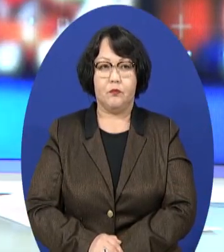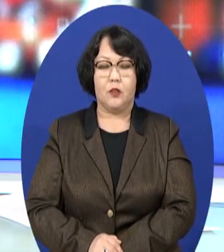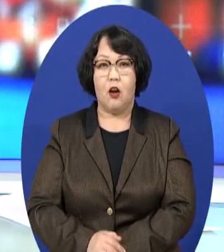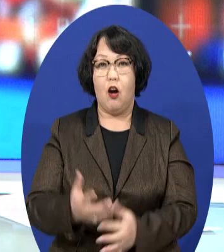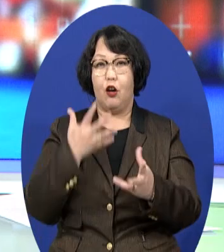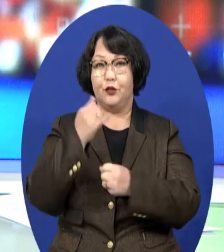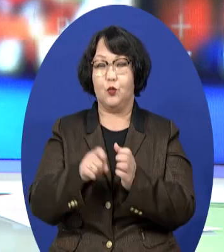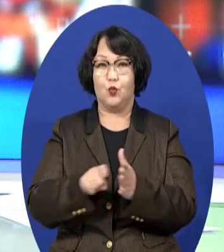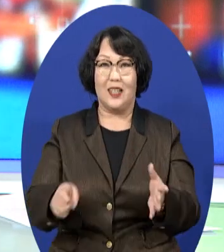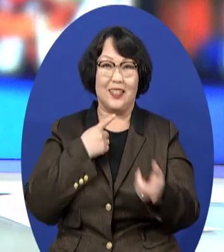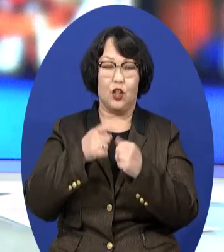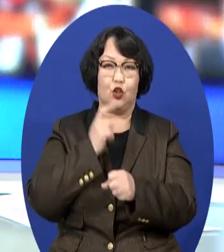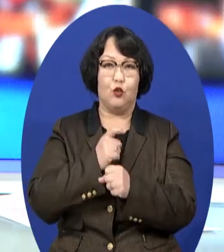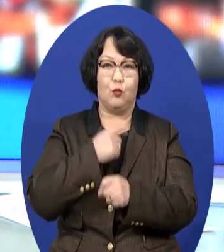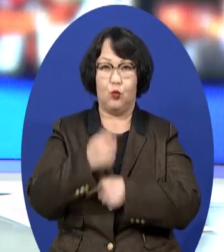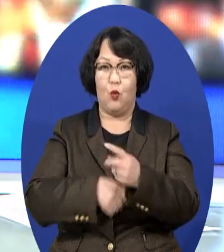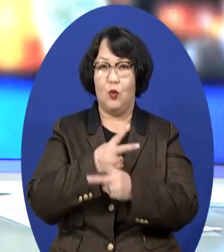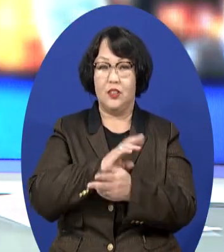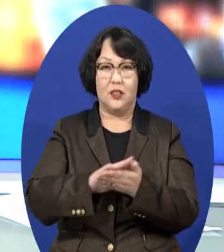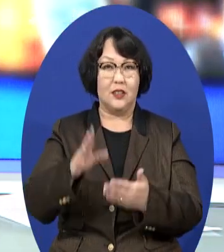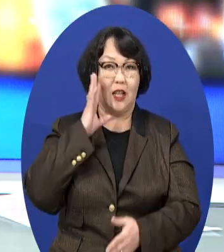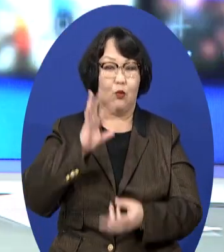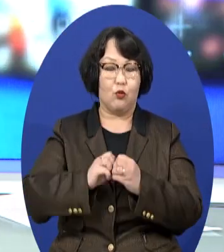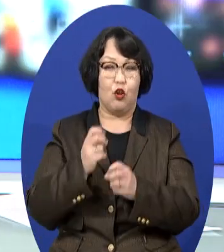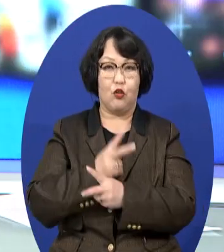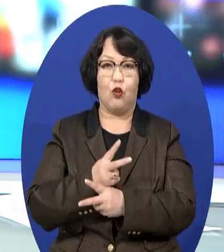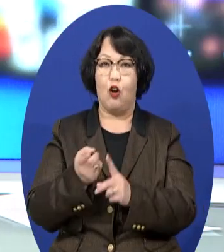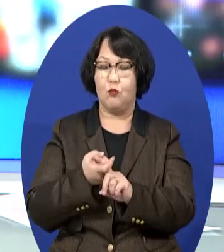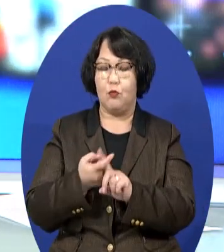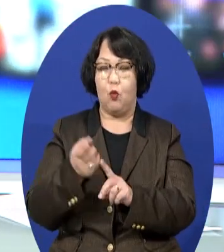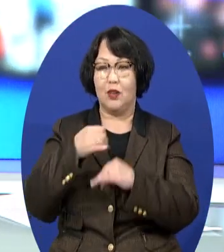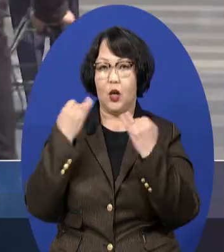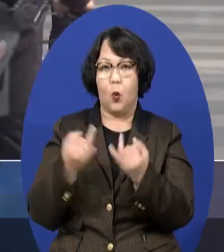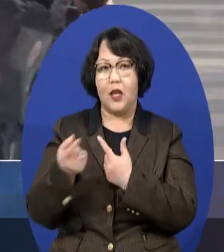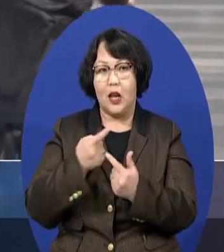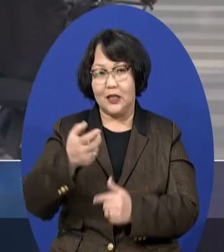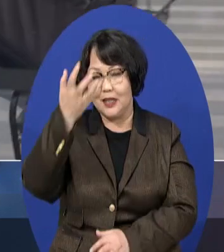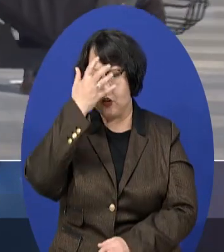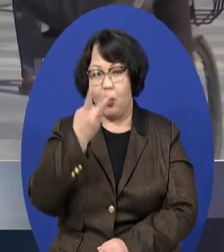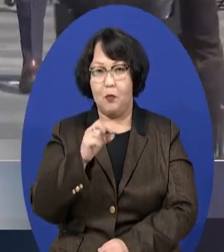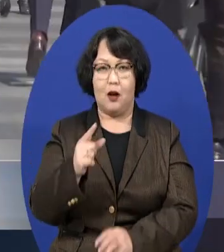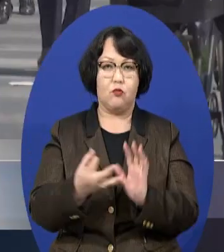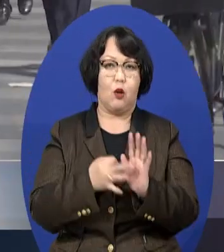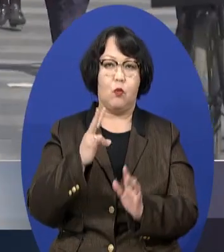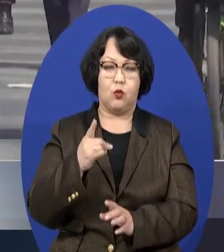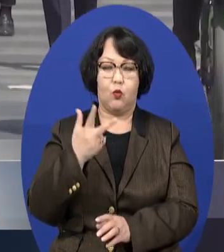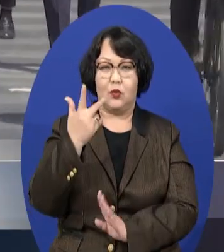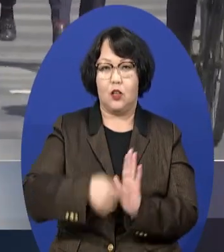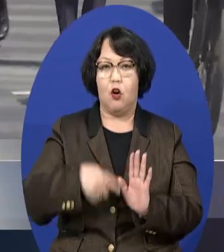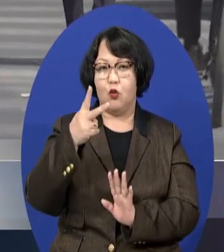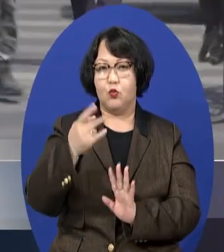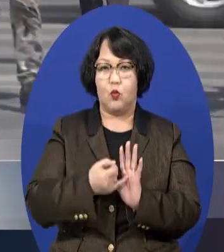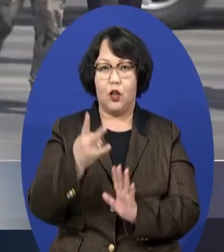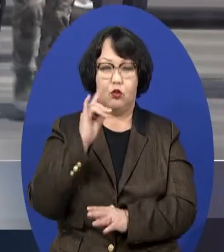Олон жил яригдсан хөдөлмөрийн тухай хуулийн шинчилсэн найруулгын төслийг улсын хурал хэлэлцэж байна. Уг хуулийн төслийг засгийн газраас 2018 оны 3-р сарын 26-ны